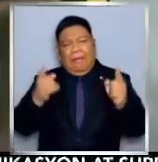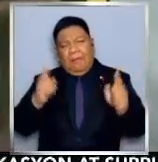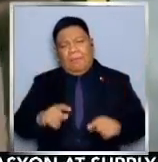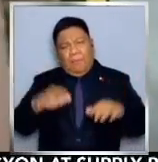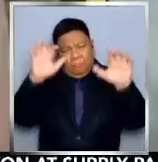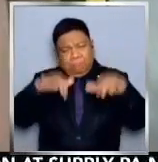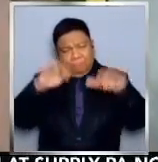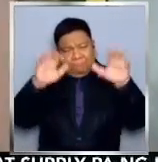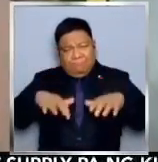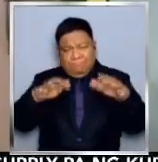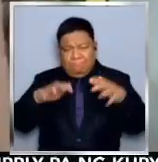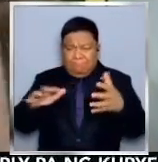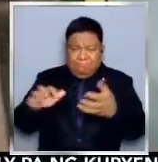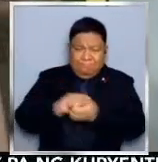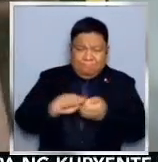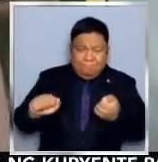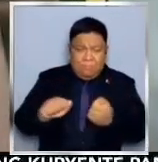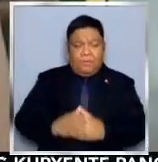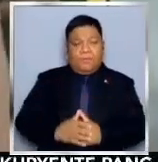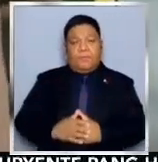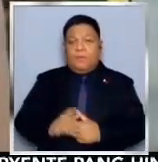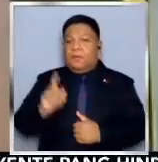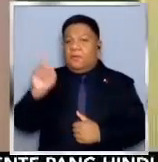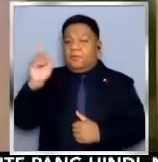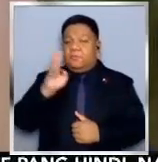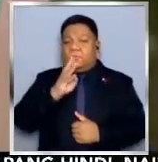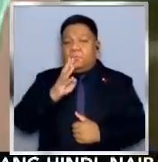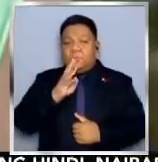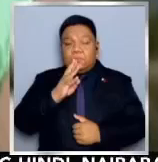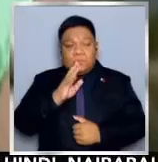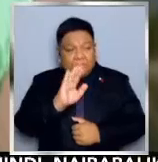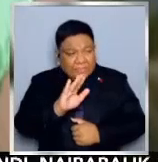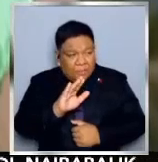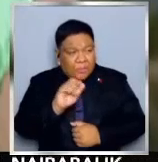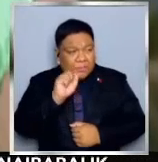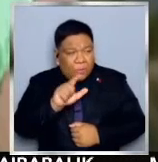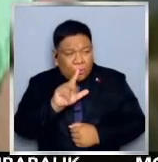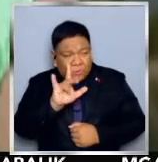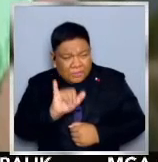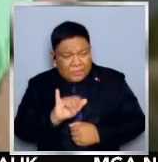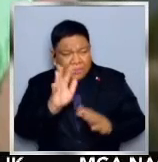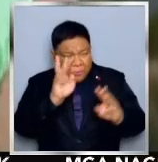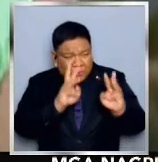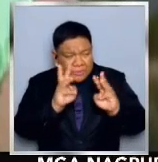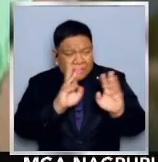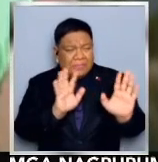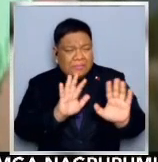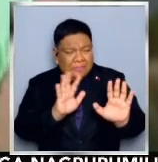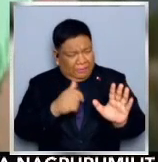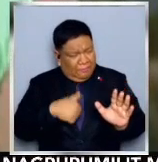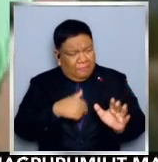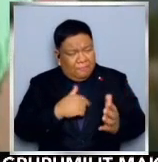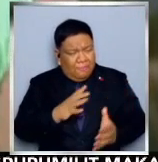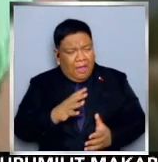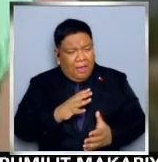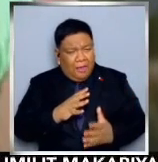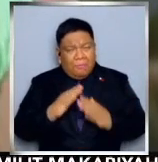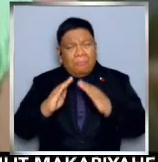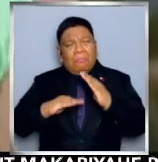Lucy, okay mag-alala sa akin. Okay naman kami. Buhay pa kami. Ang bahay namin gubana, wala, inalod ang